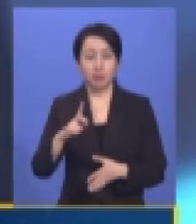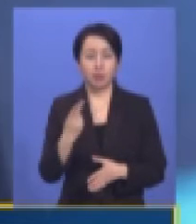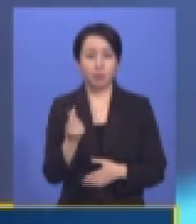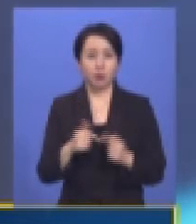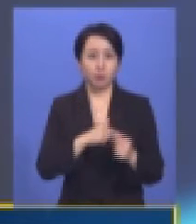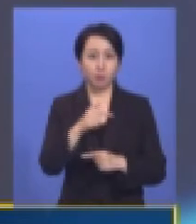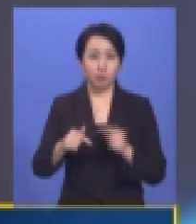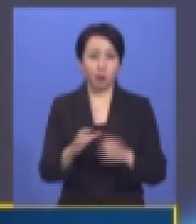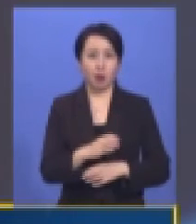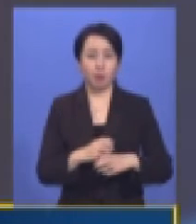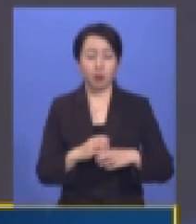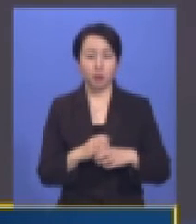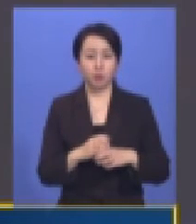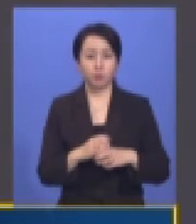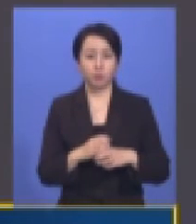социально-предпринимательскую корпорацию